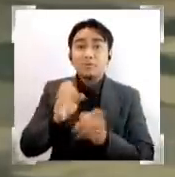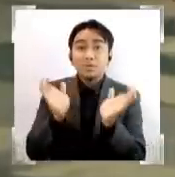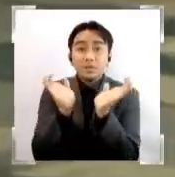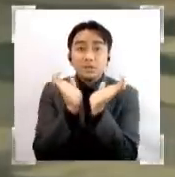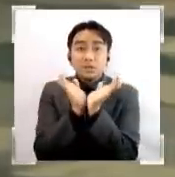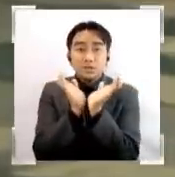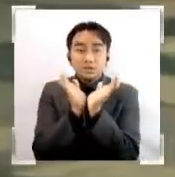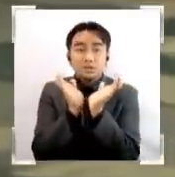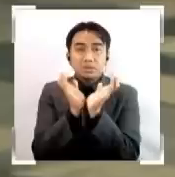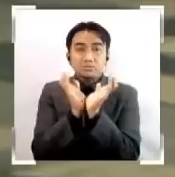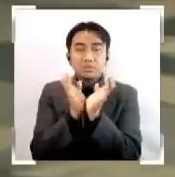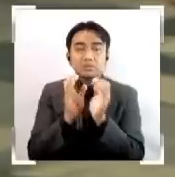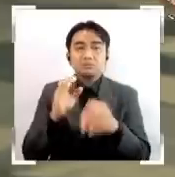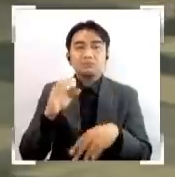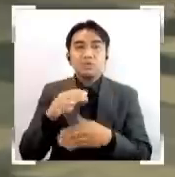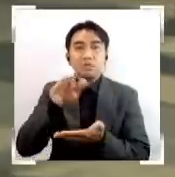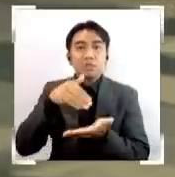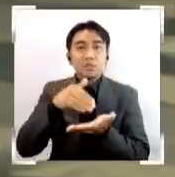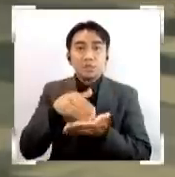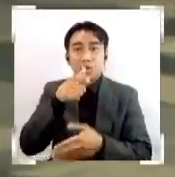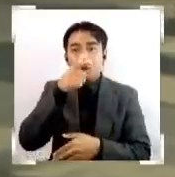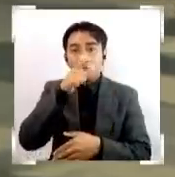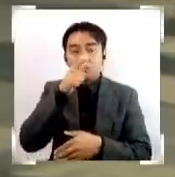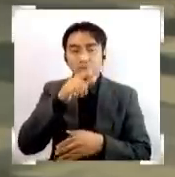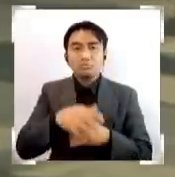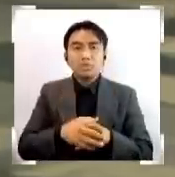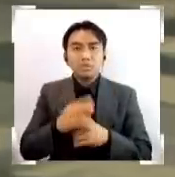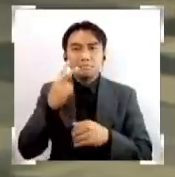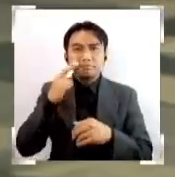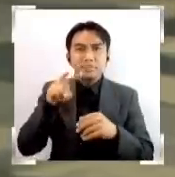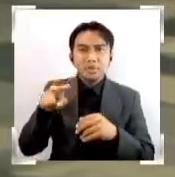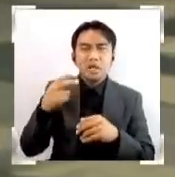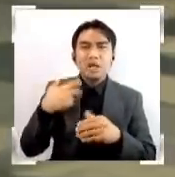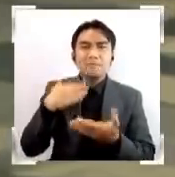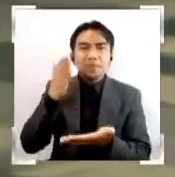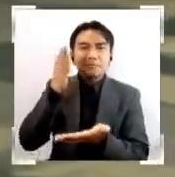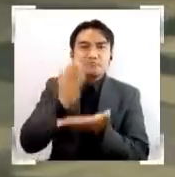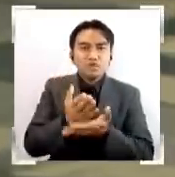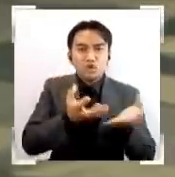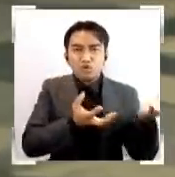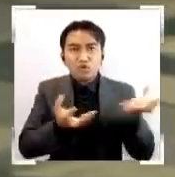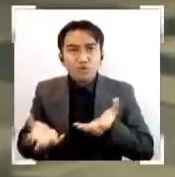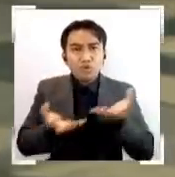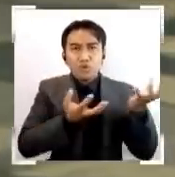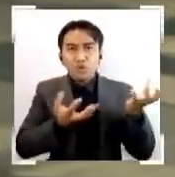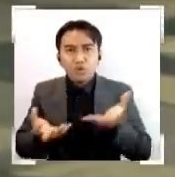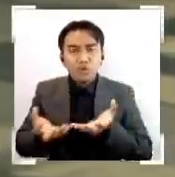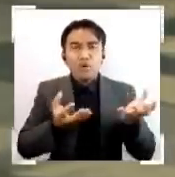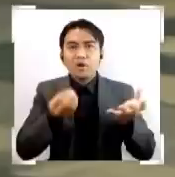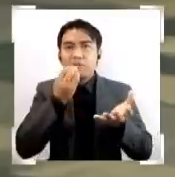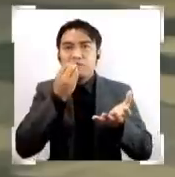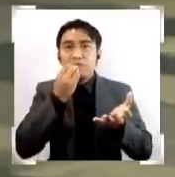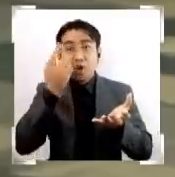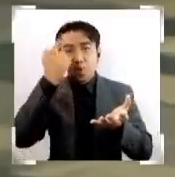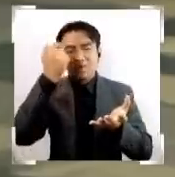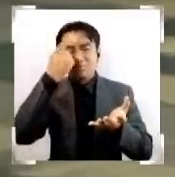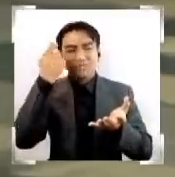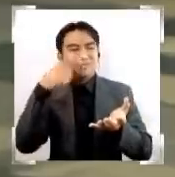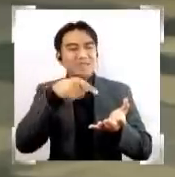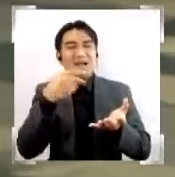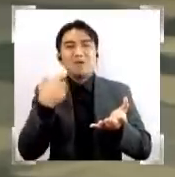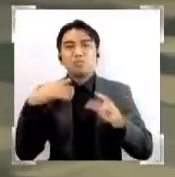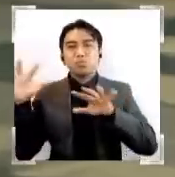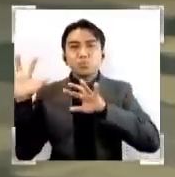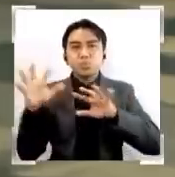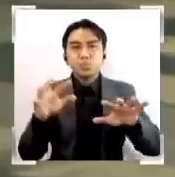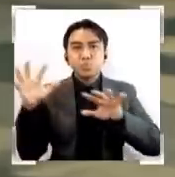Pero nakita natin, Tia, no, natigil yung pagdidiskarga ng mga pulis at bumbero dahil napakalakas ng pag-ulan dito sa bayan